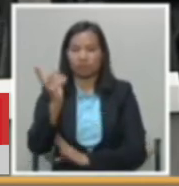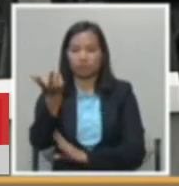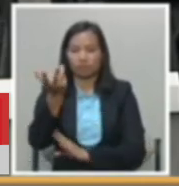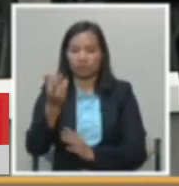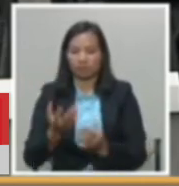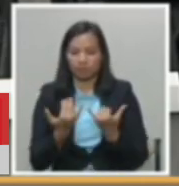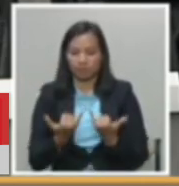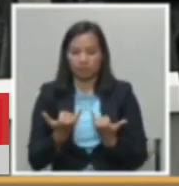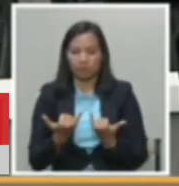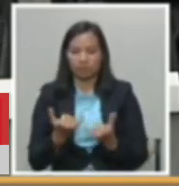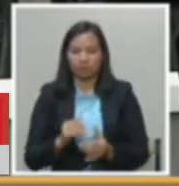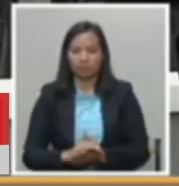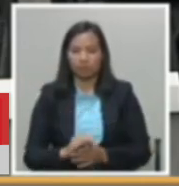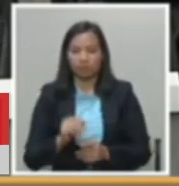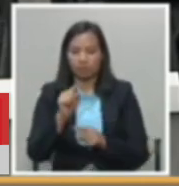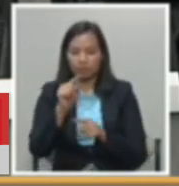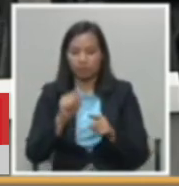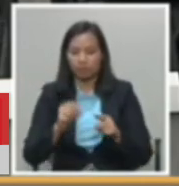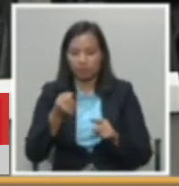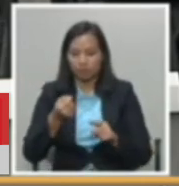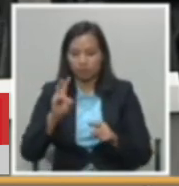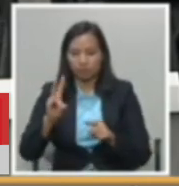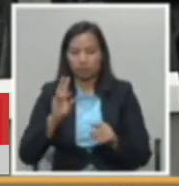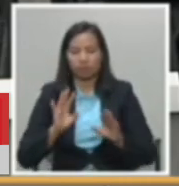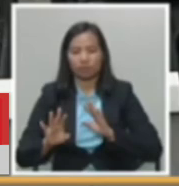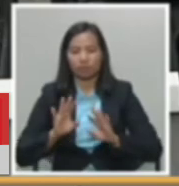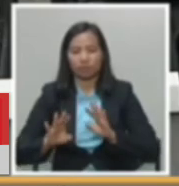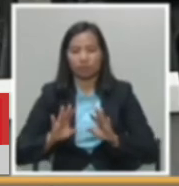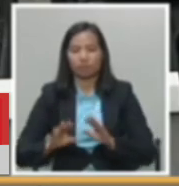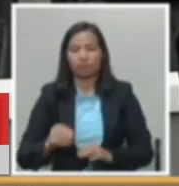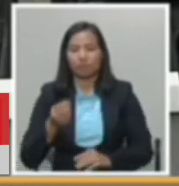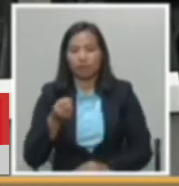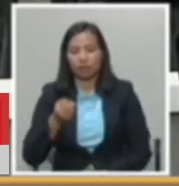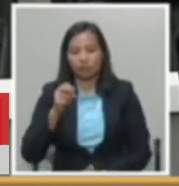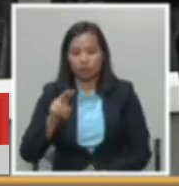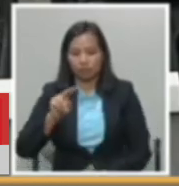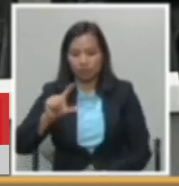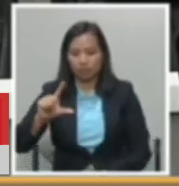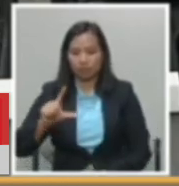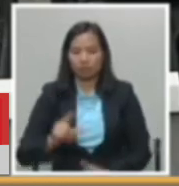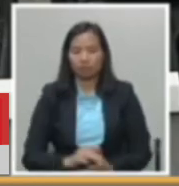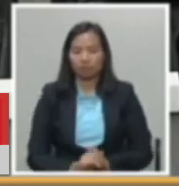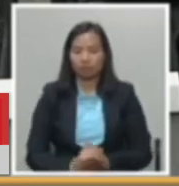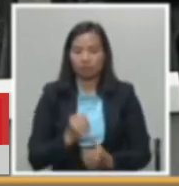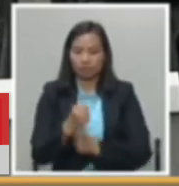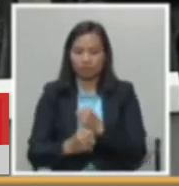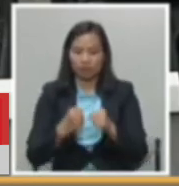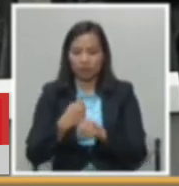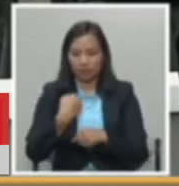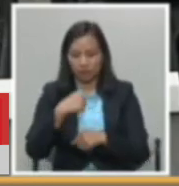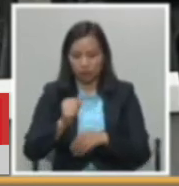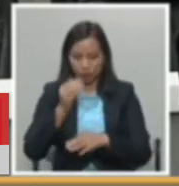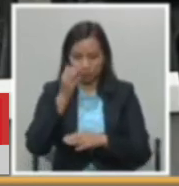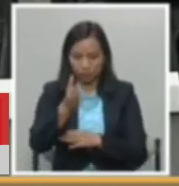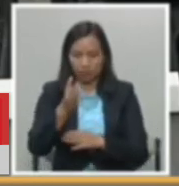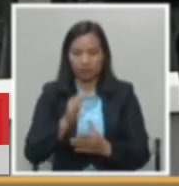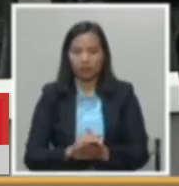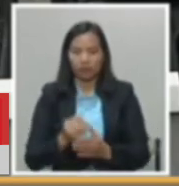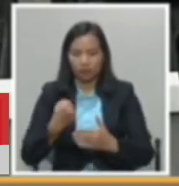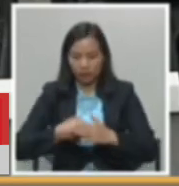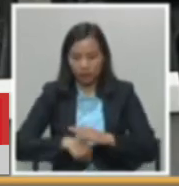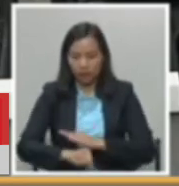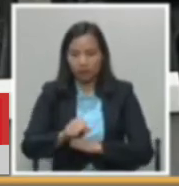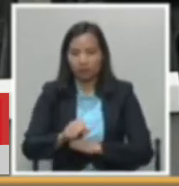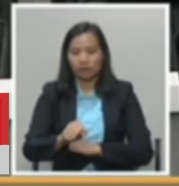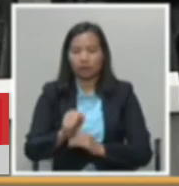นี้มีอยู่ 17% ก็ประมาณ12ล้านคนในอีก10ปีข้างหน้าอัตราการเกิดอัตรา